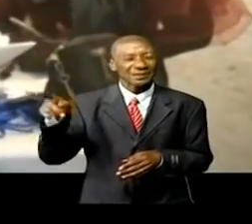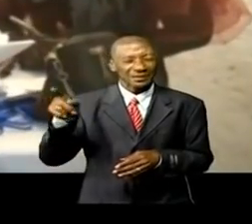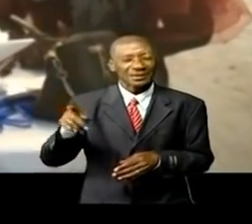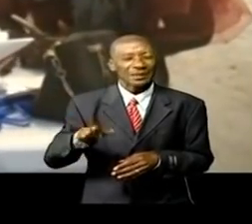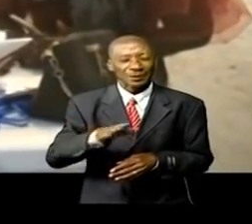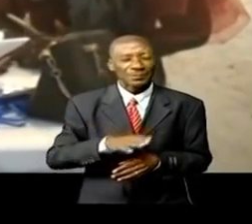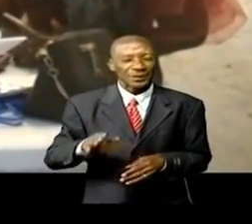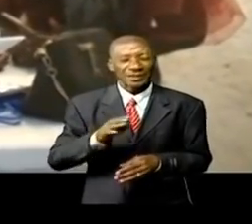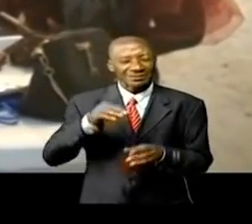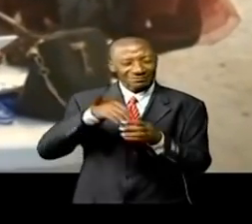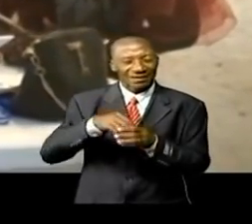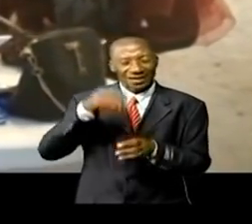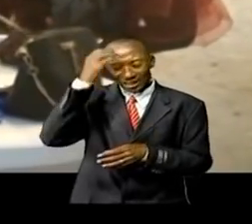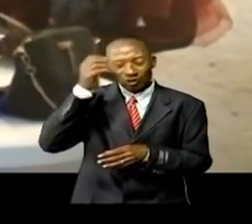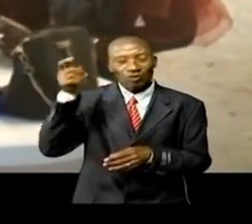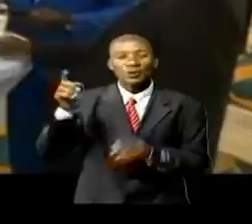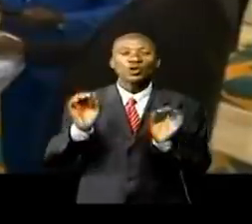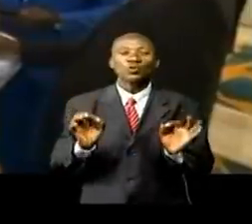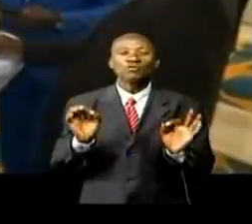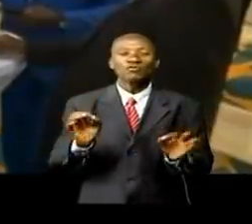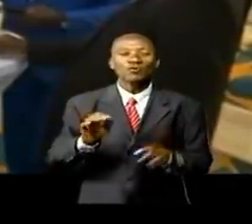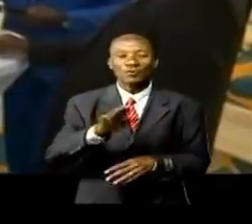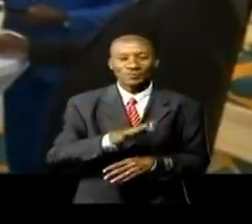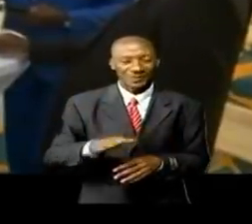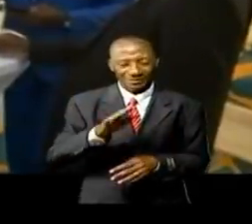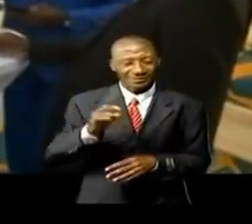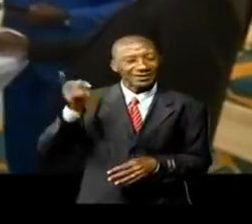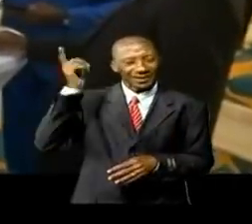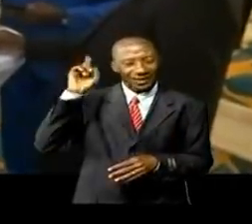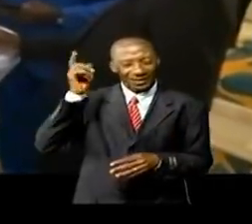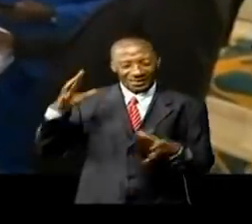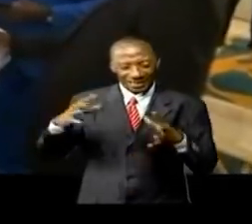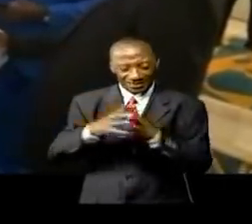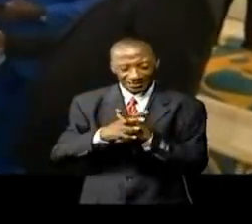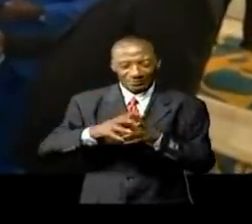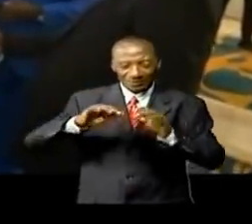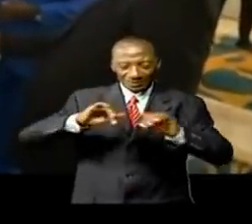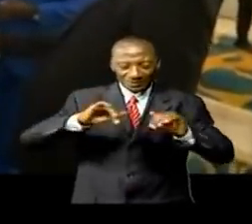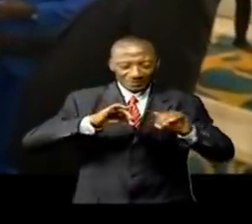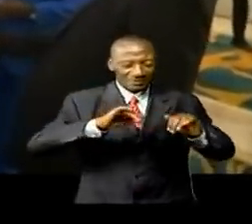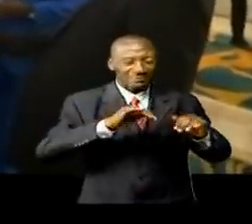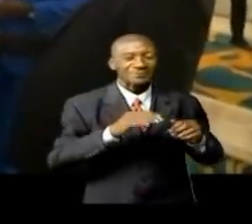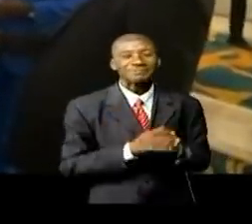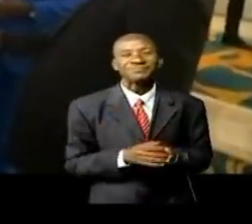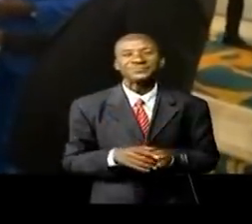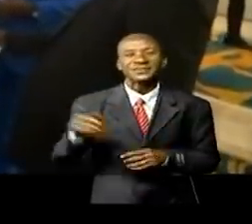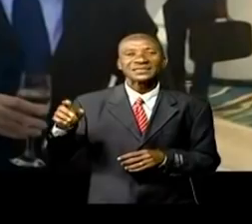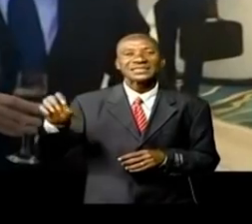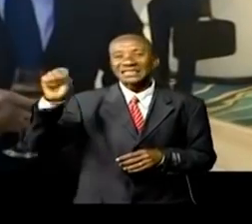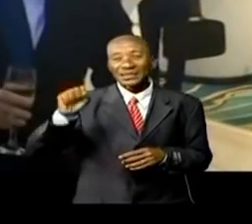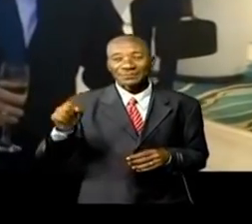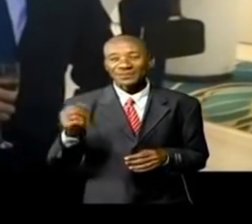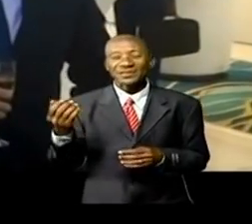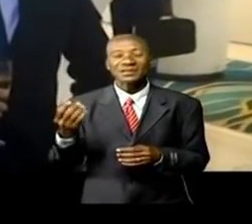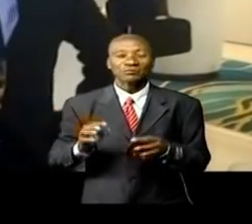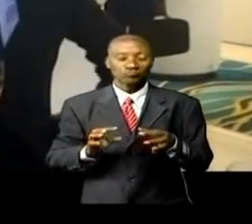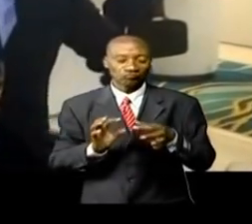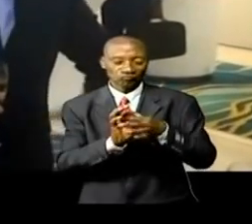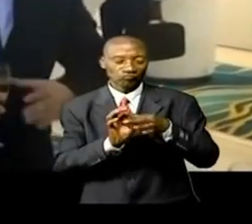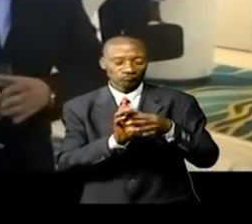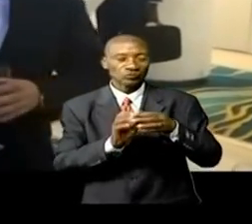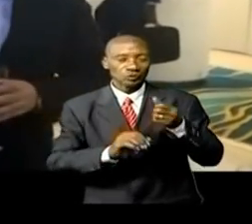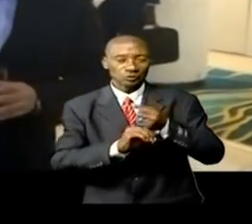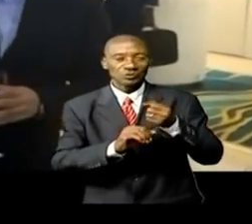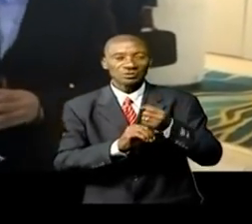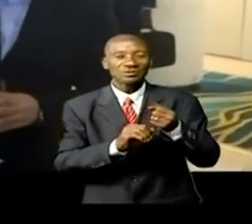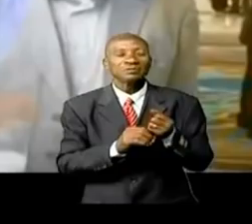des principaux pays des Balkans. Dans sa politique étrangère, elle s'appuie sur une politique pacifique et non-ingérence dans